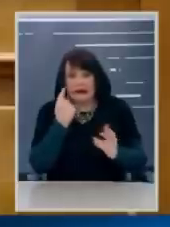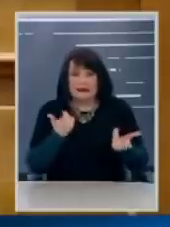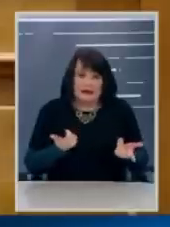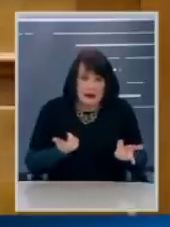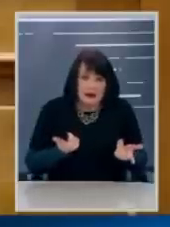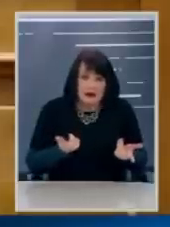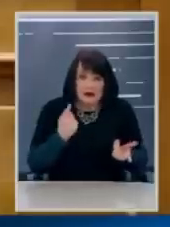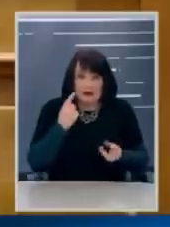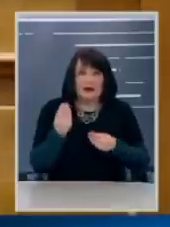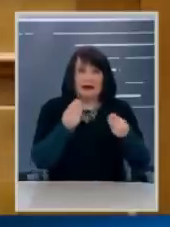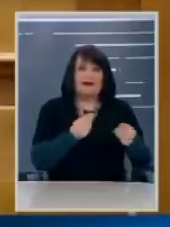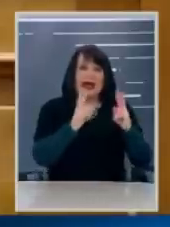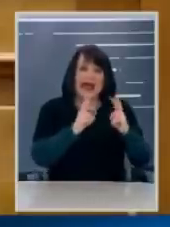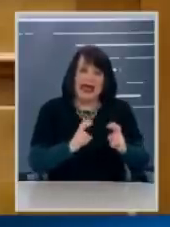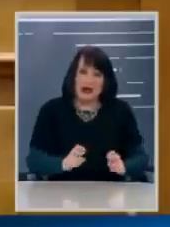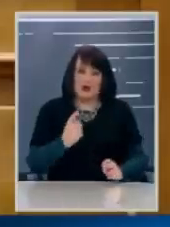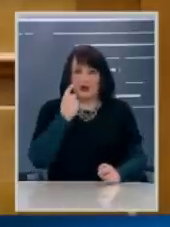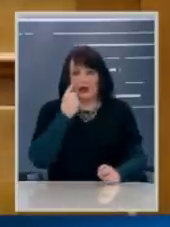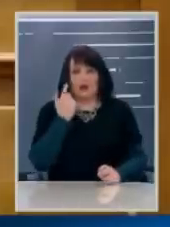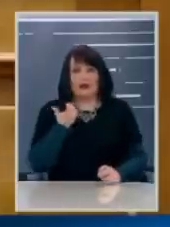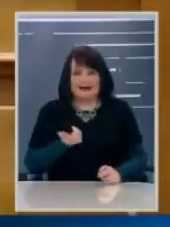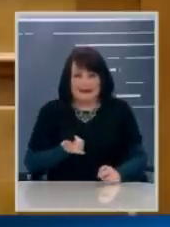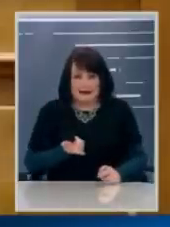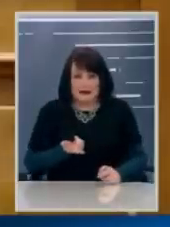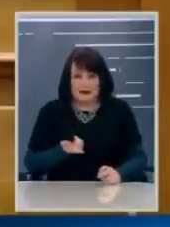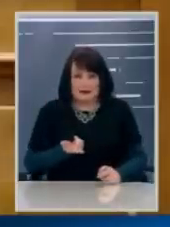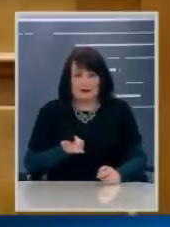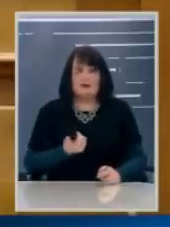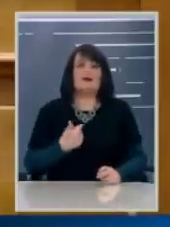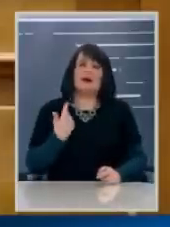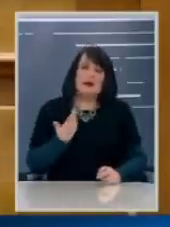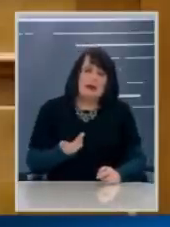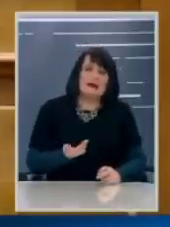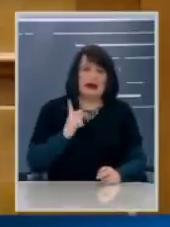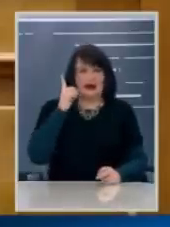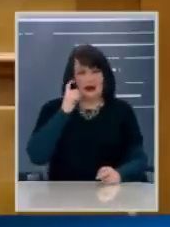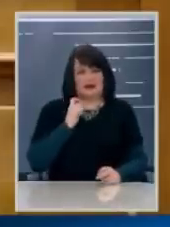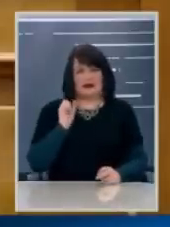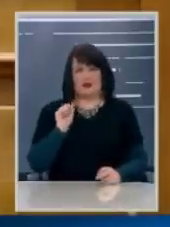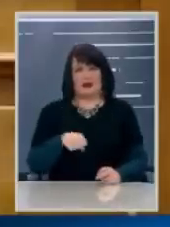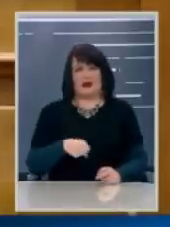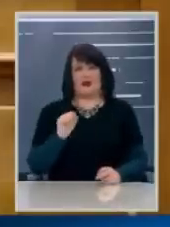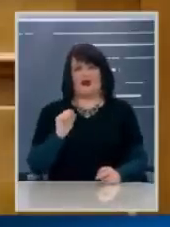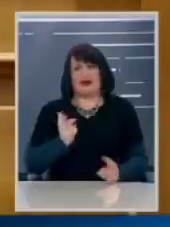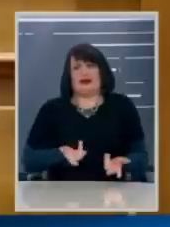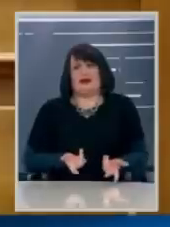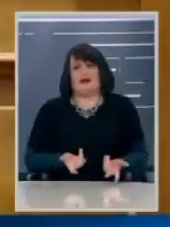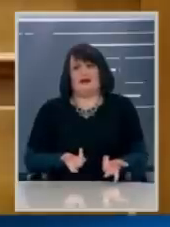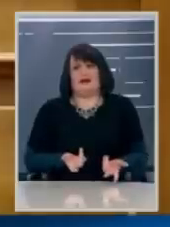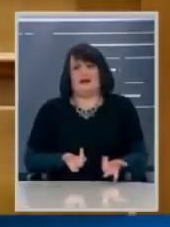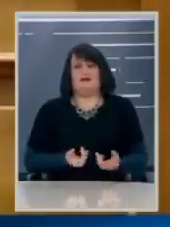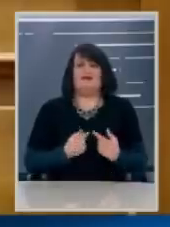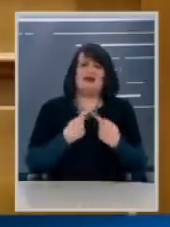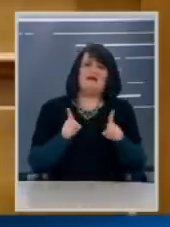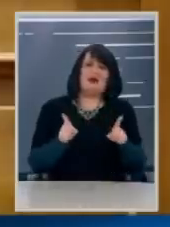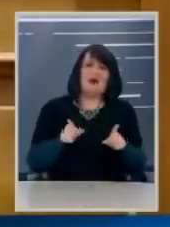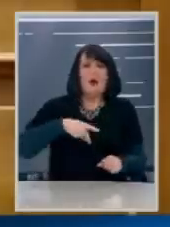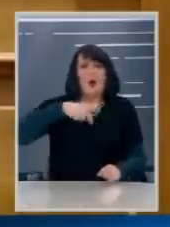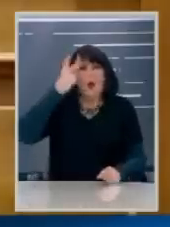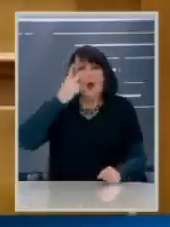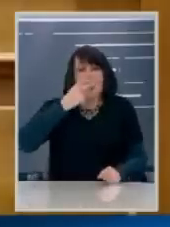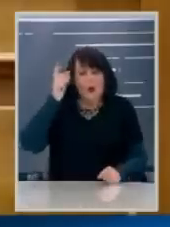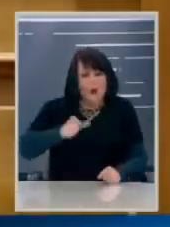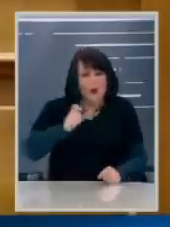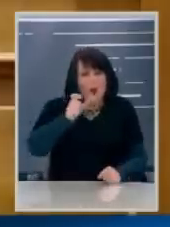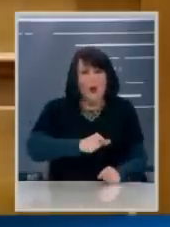τα ψηφοδέλτια, οι ψηφοδόχοι, για να ελέγχουν και οι αναλύσεις, για να ξέρουμε αν είναι έγκυρο το αποτέλεσμα. Αλλιώς, ο καθένας μπορεί λοιπόν να